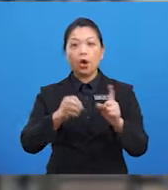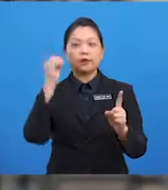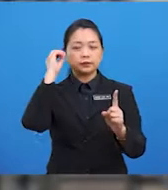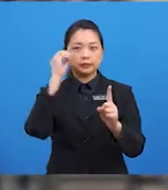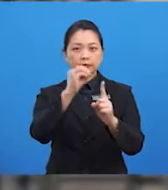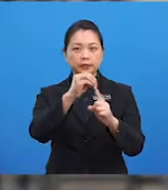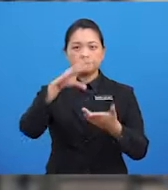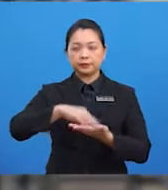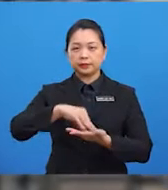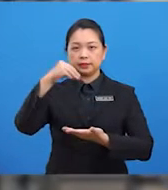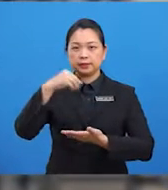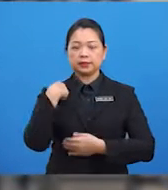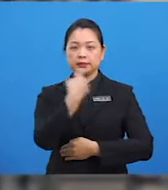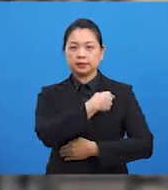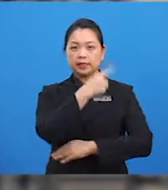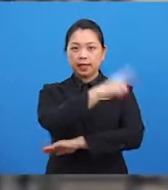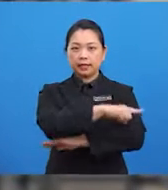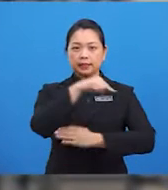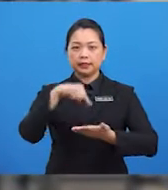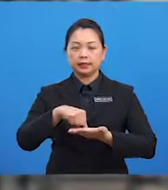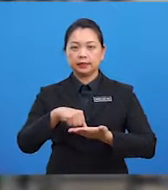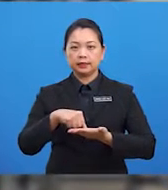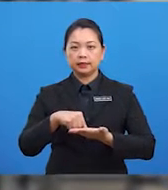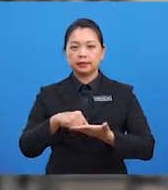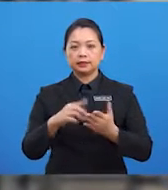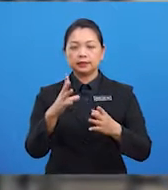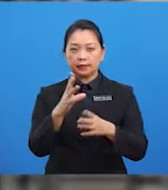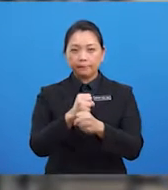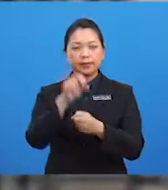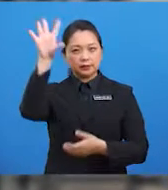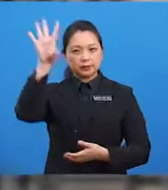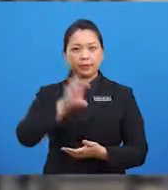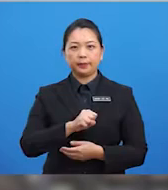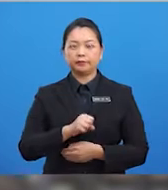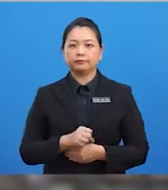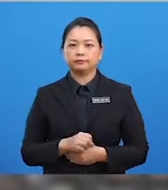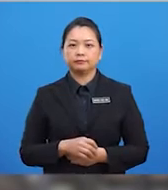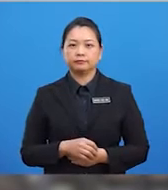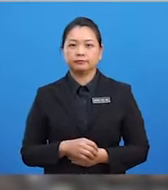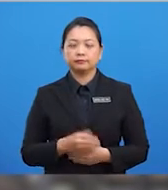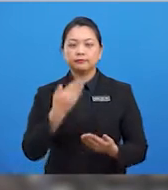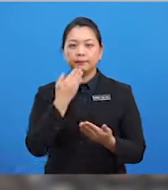objektif pembelajaran kita pada hari ini dapat dicapai.